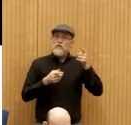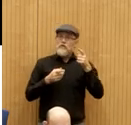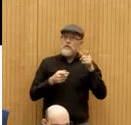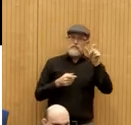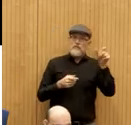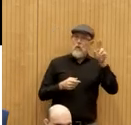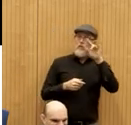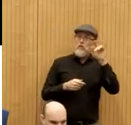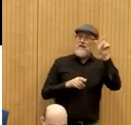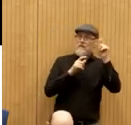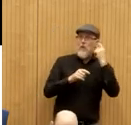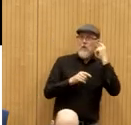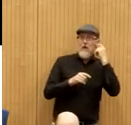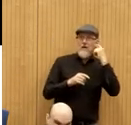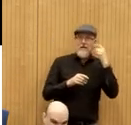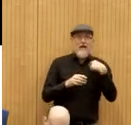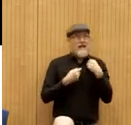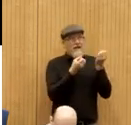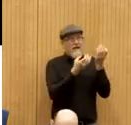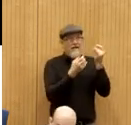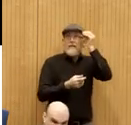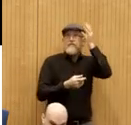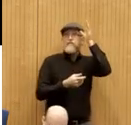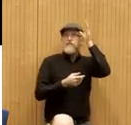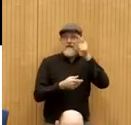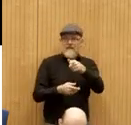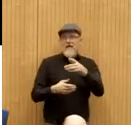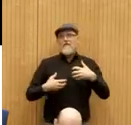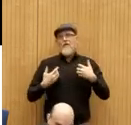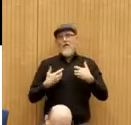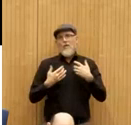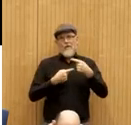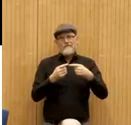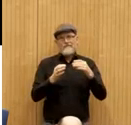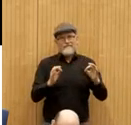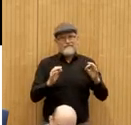restlichen Vortrag. Die Rest. Herzlichen Dank.